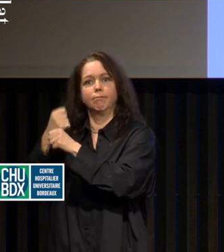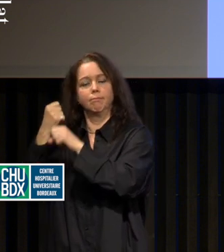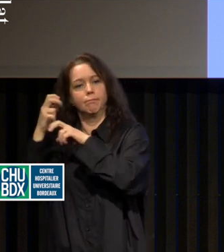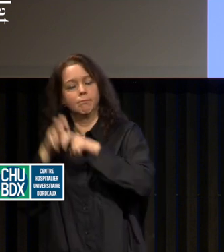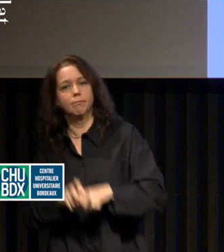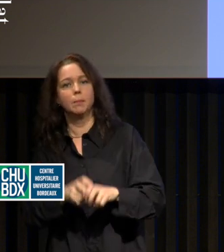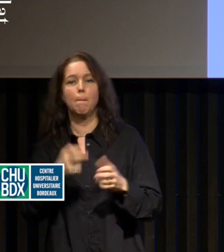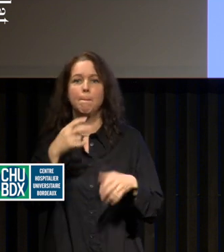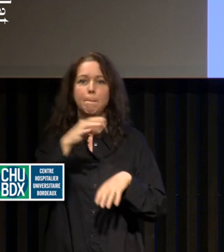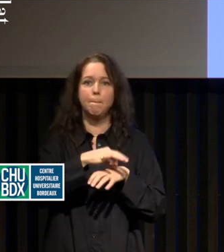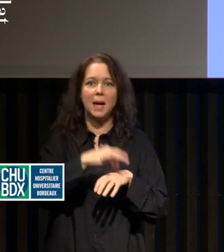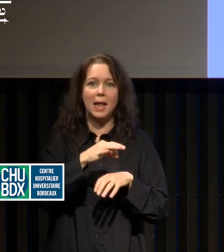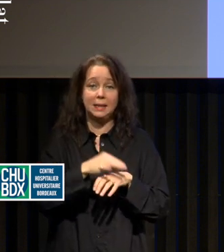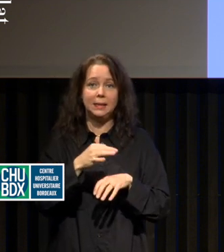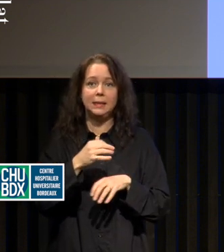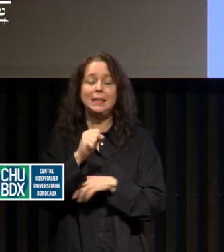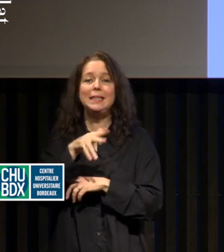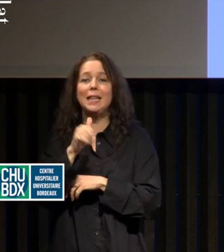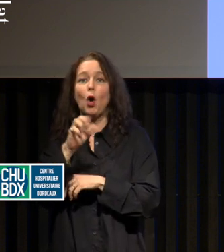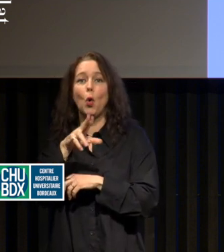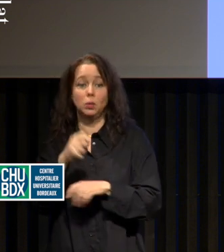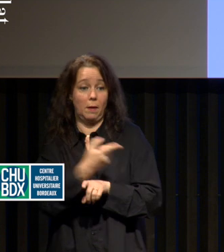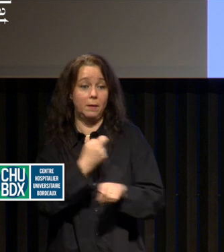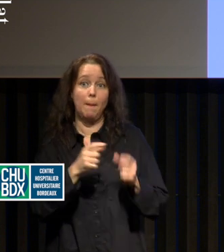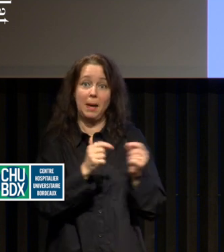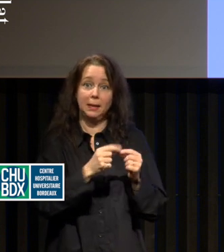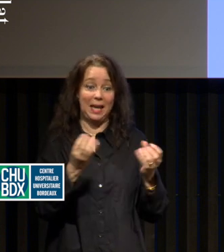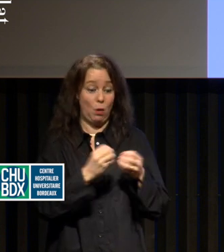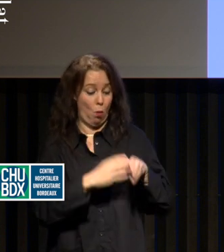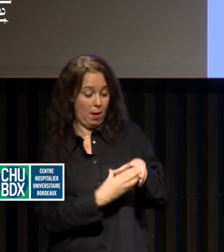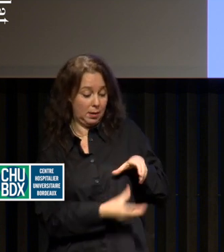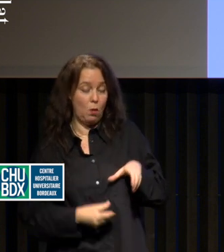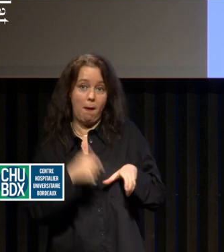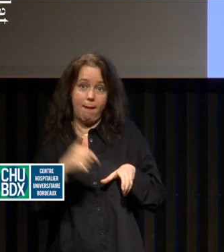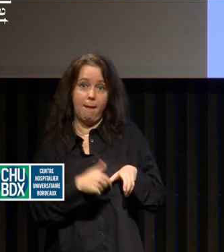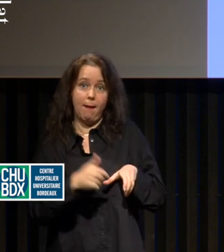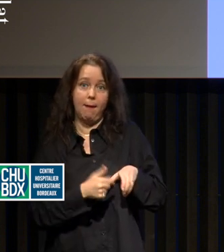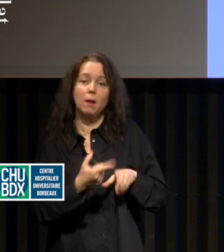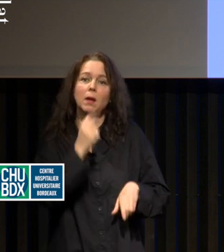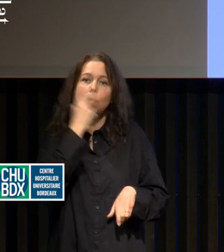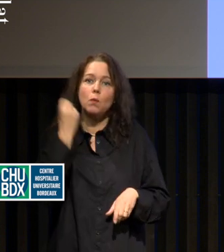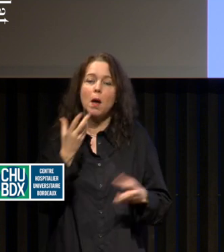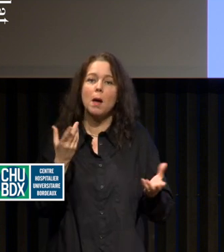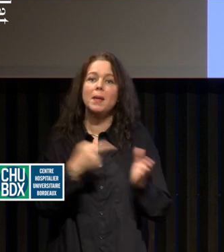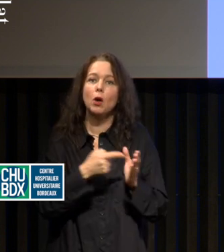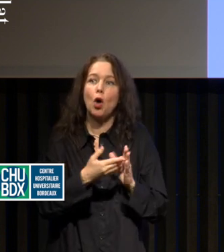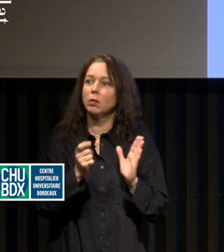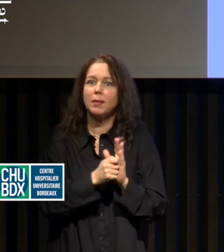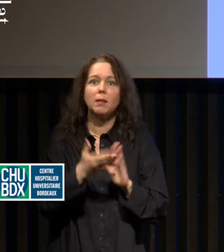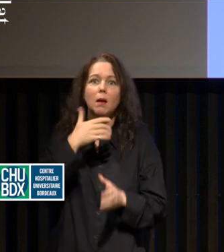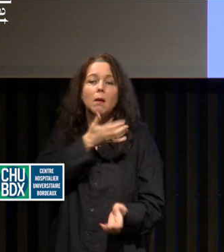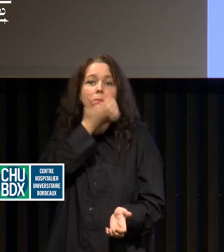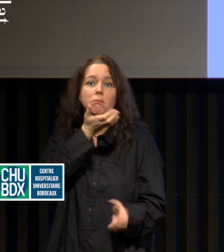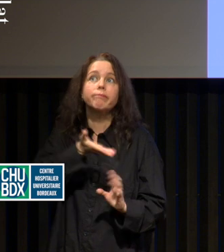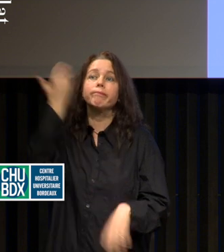gastrique duodénale, elle est liée à une infection par une bactérie qui est présente dans l'estomac de l'espèce humaine depuis la nuit des temps. Il n'y a qu'au XXe